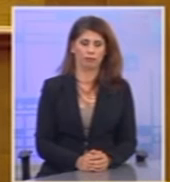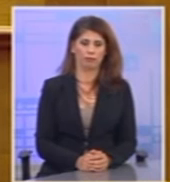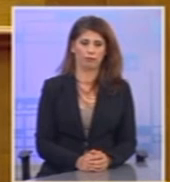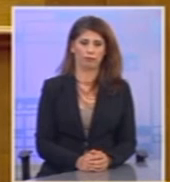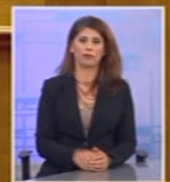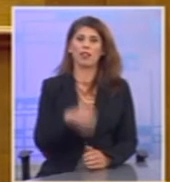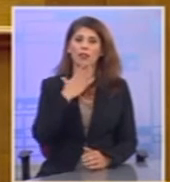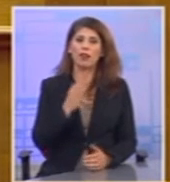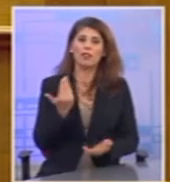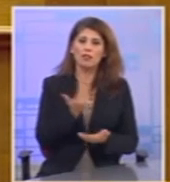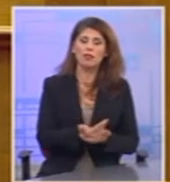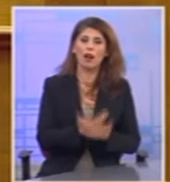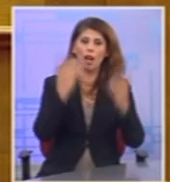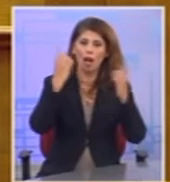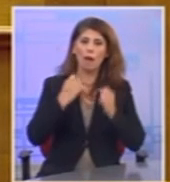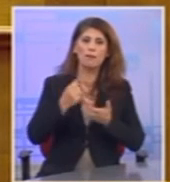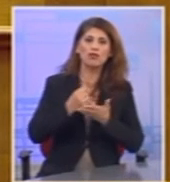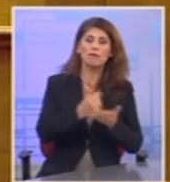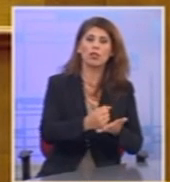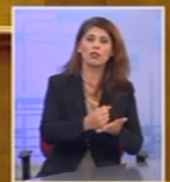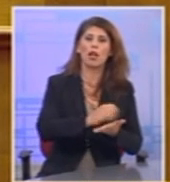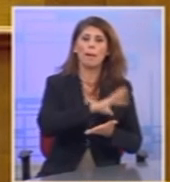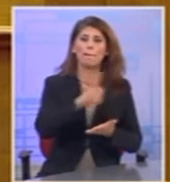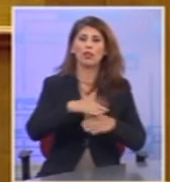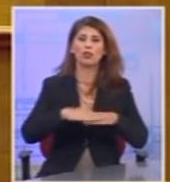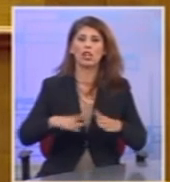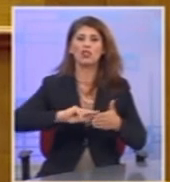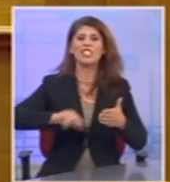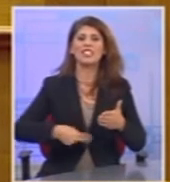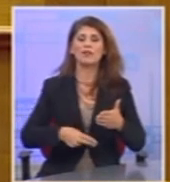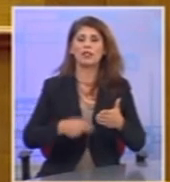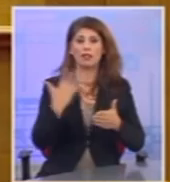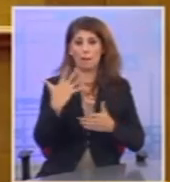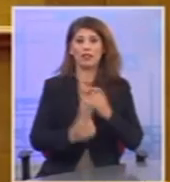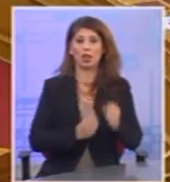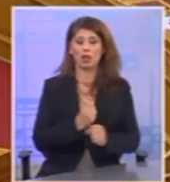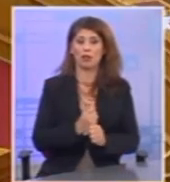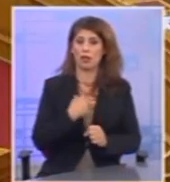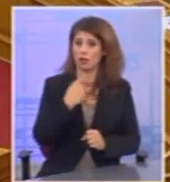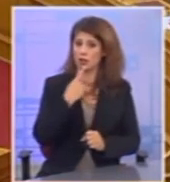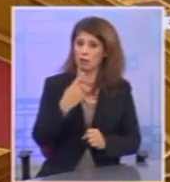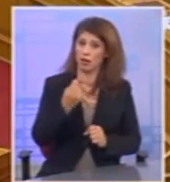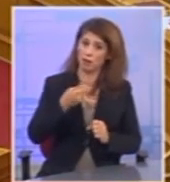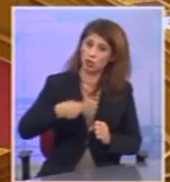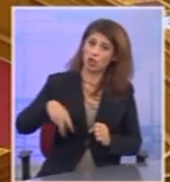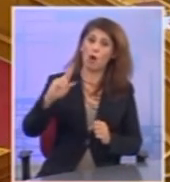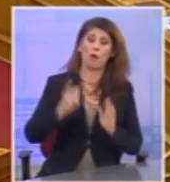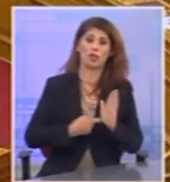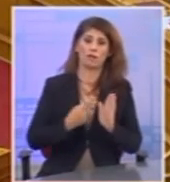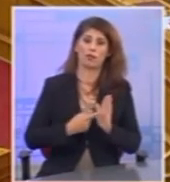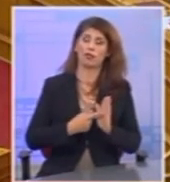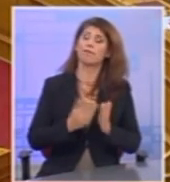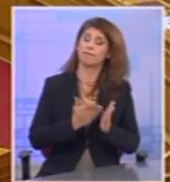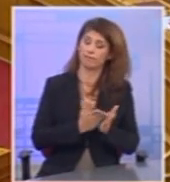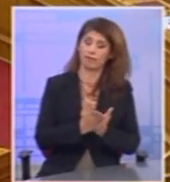Ζητούν δηλαδή την καταβολή αποζημιώσεων μέχρι το τέλος της σύμβασής τους. Και σας είπα, τις περισσότερες φορές δικαιώνονται. Και κανείς